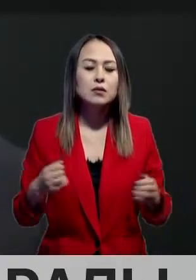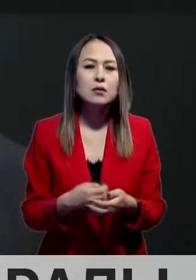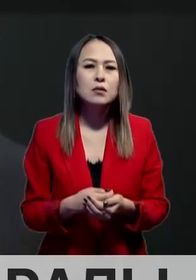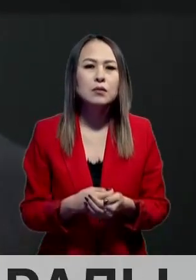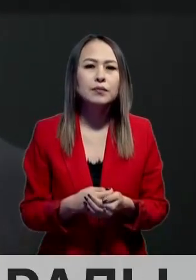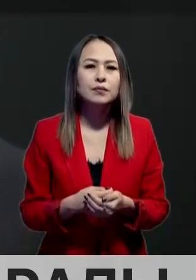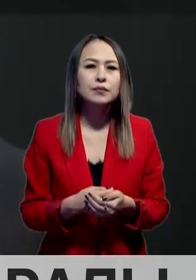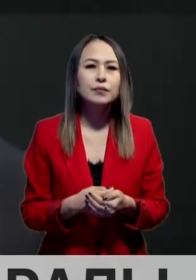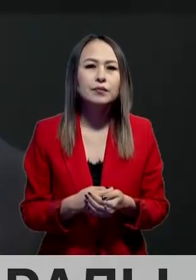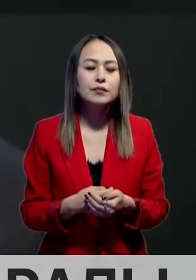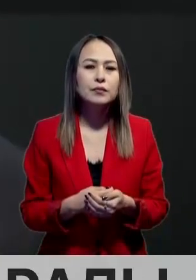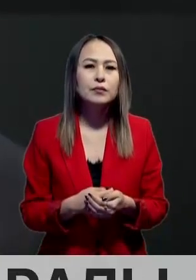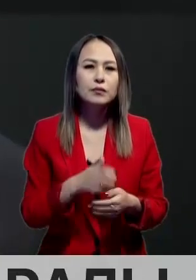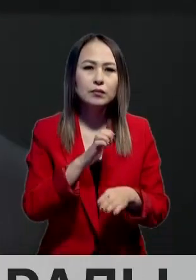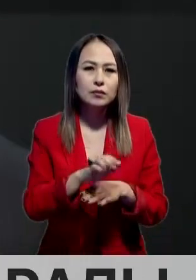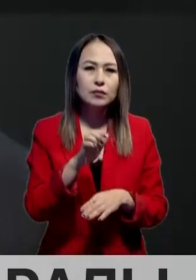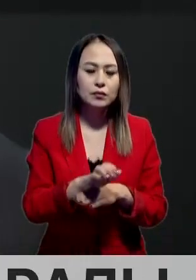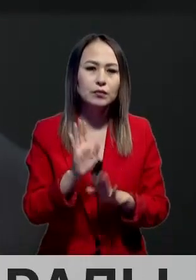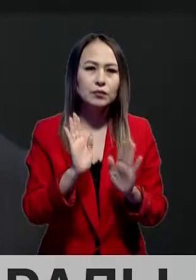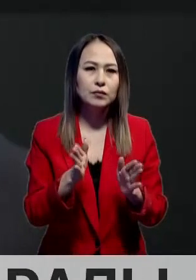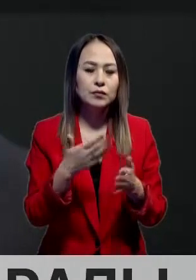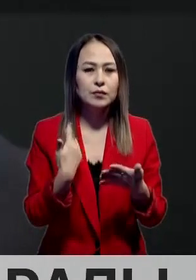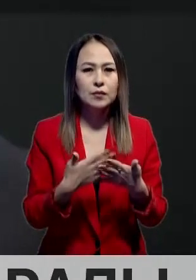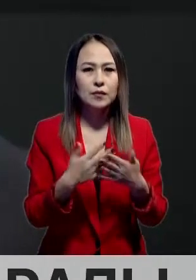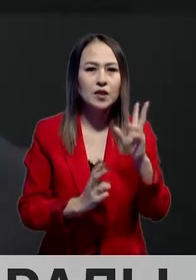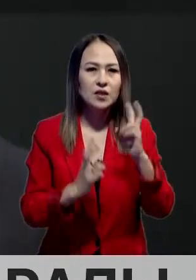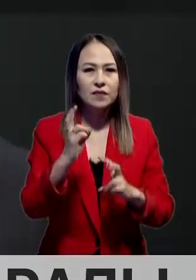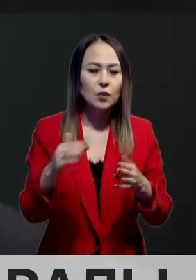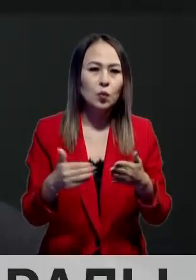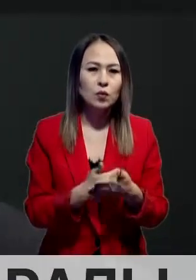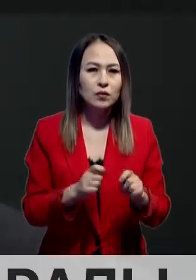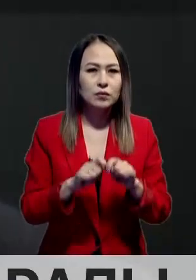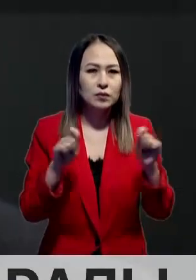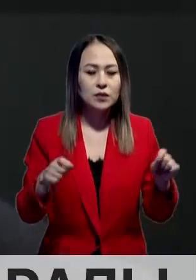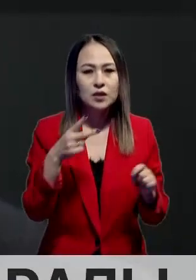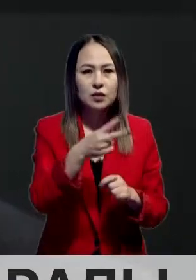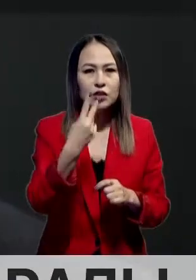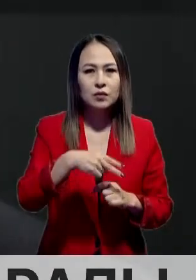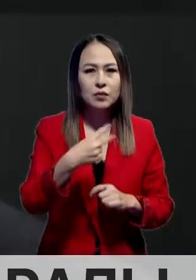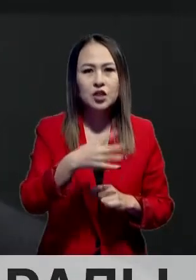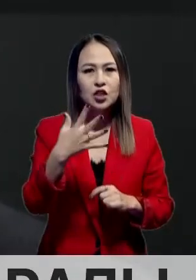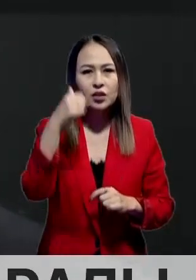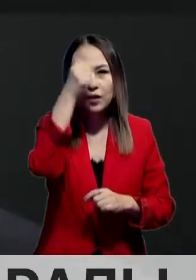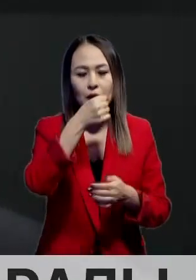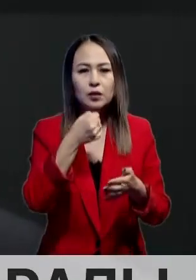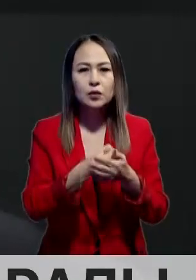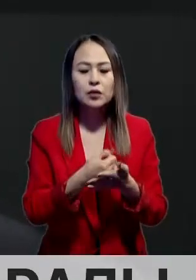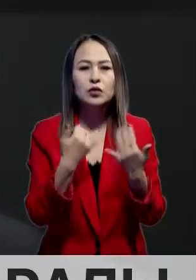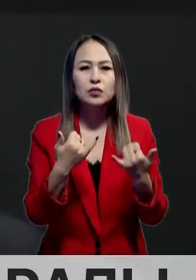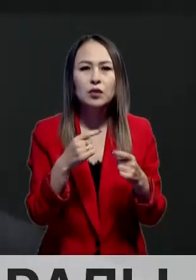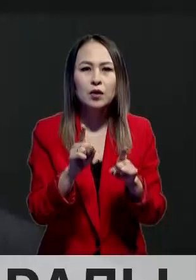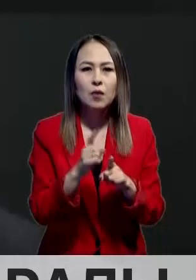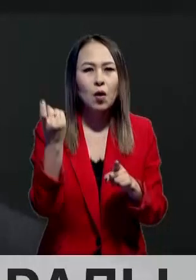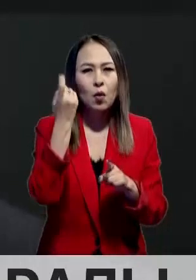бір өнімдердің саласы болып тұр. Мына деген завод жаңадан салынған. 2025 жылға дейін мына